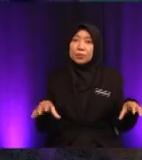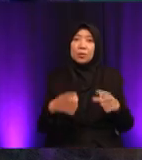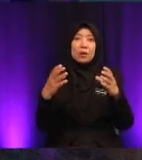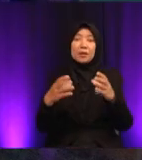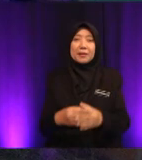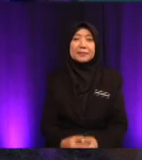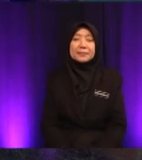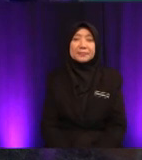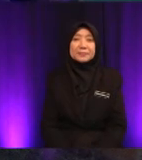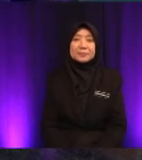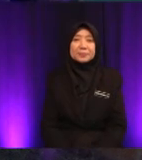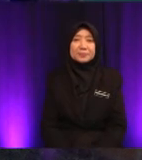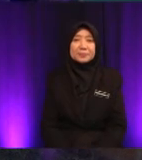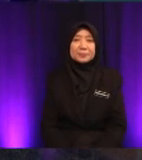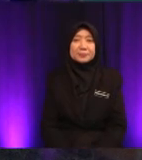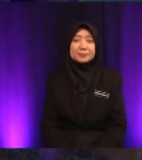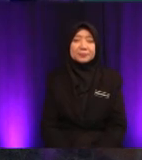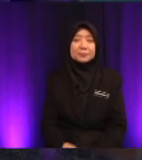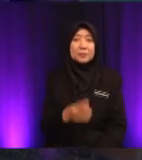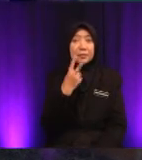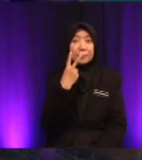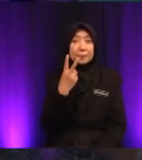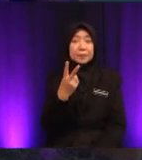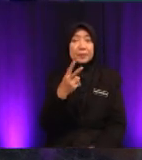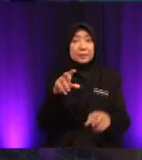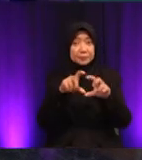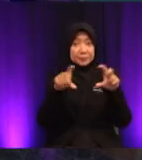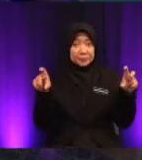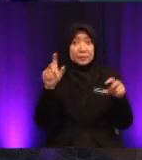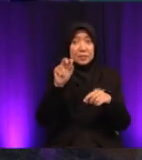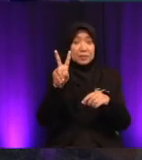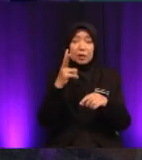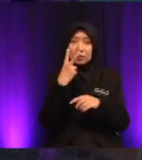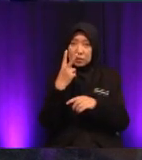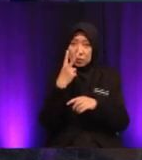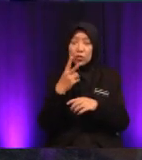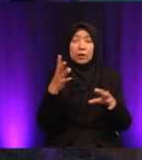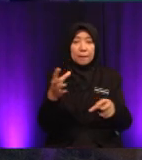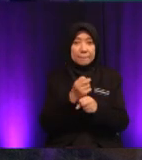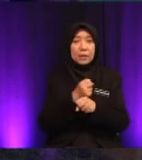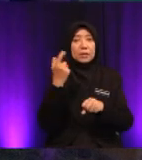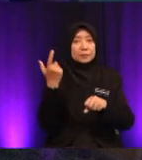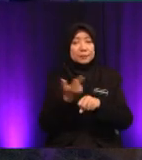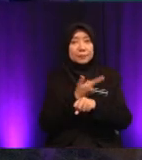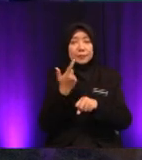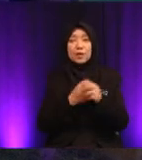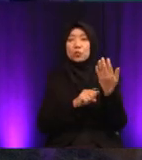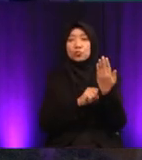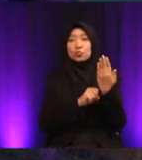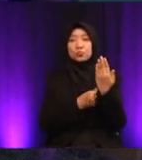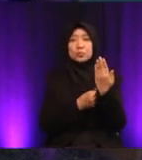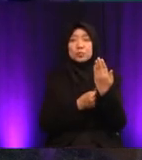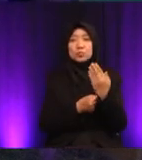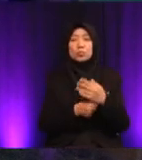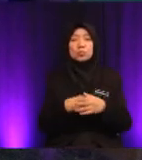seperti yang sudah dikasih TV anda semua jadi jangan lupa untuk layari dan memberiku dan dapatkan lagi eee sumber rujuk kain